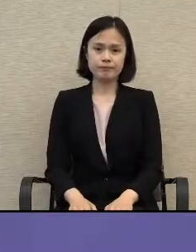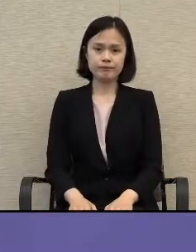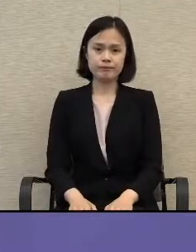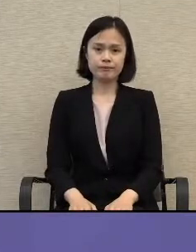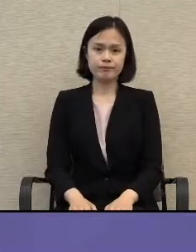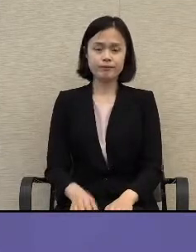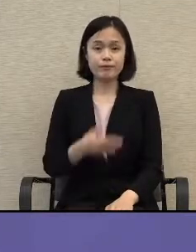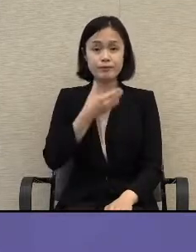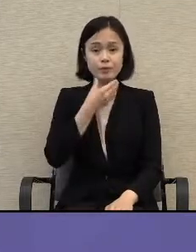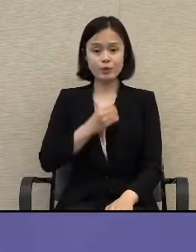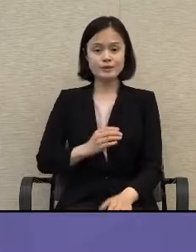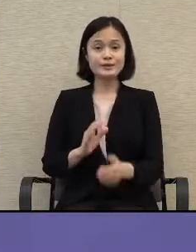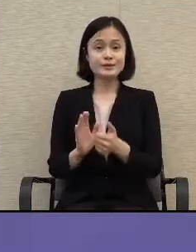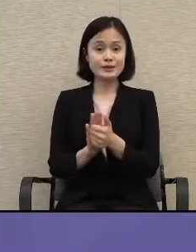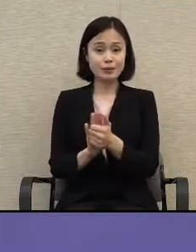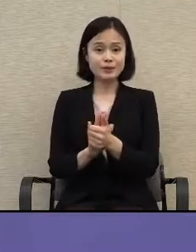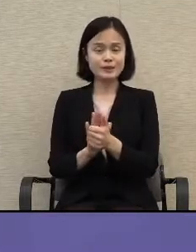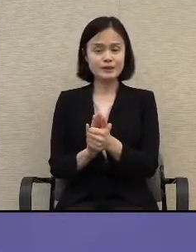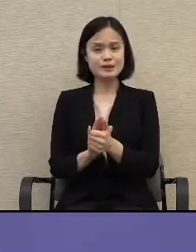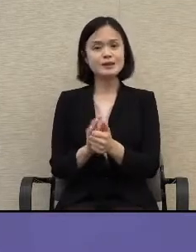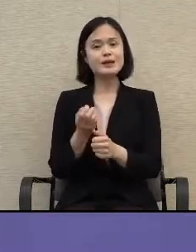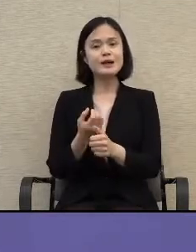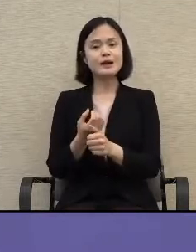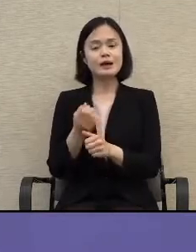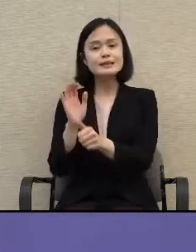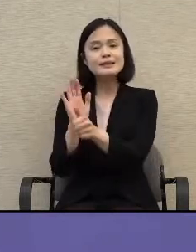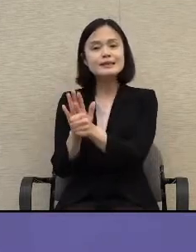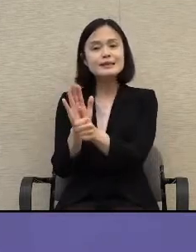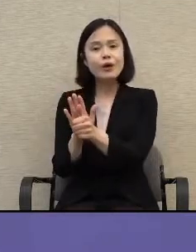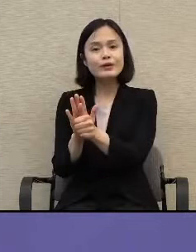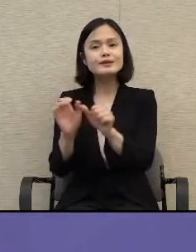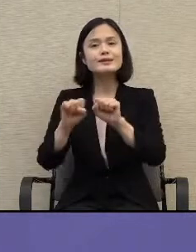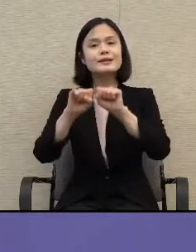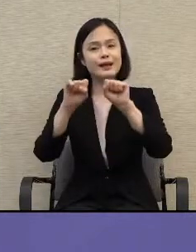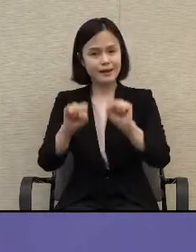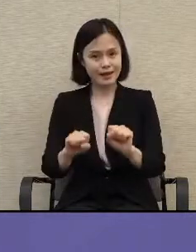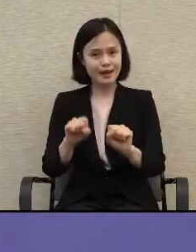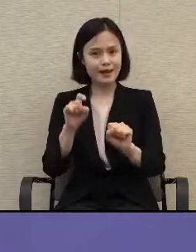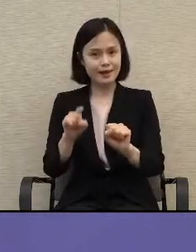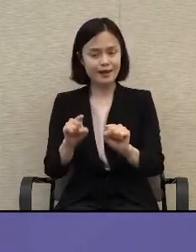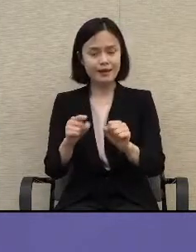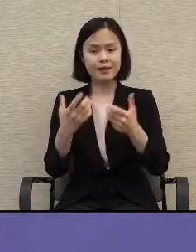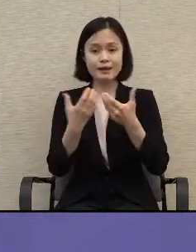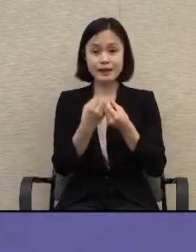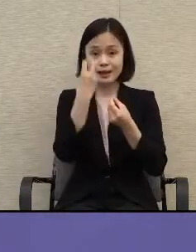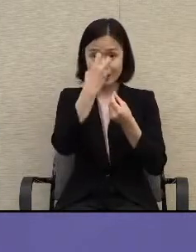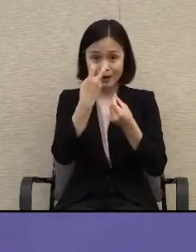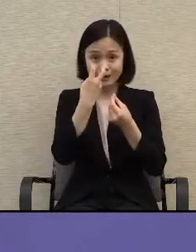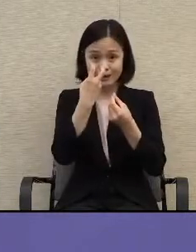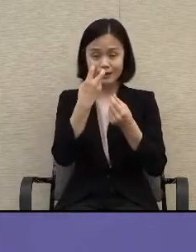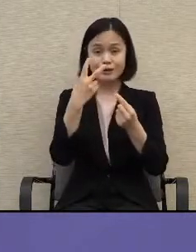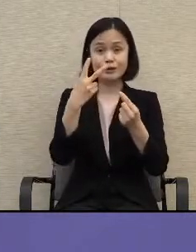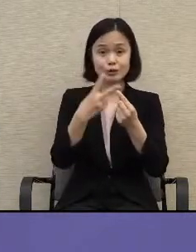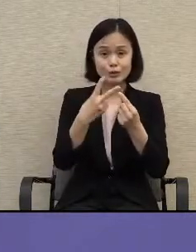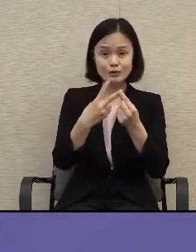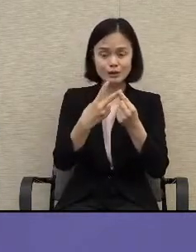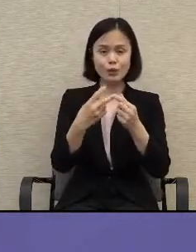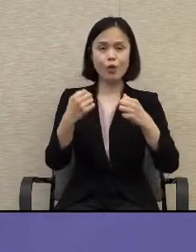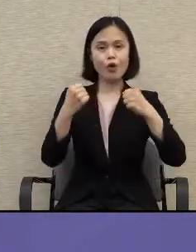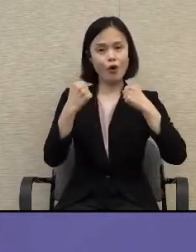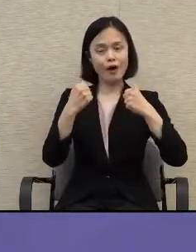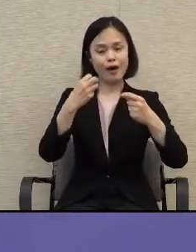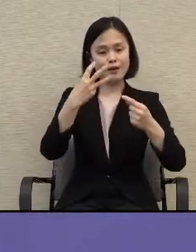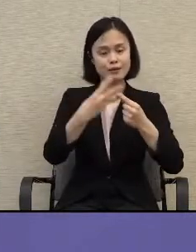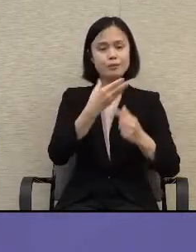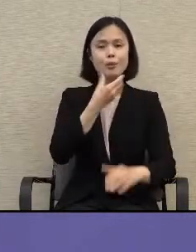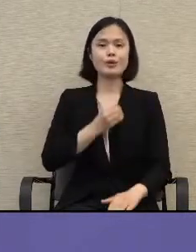체계라고 하는 곳들에서의 사례 관리뿐만 아니라 건강 그리고 복지 전반에 아우르는 것들을 좀